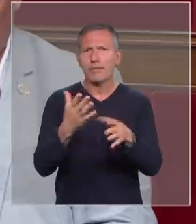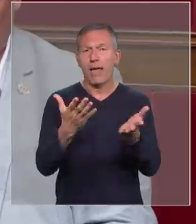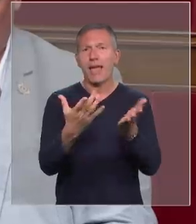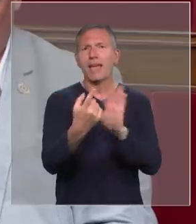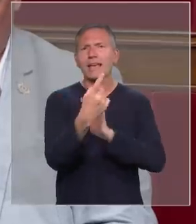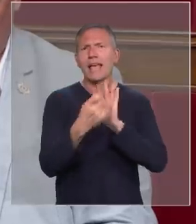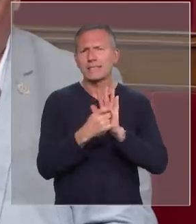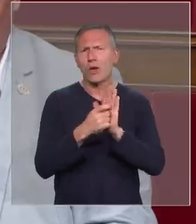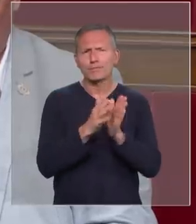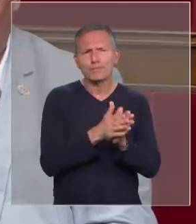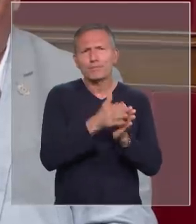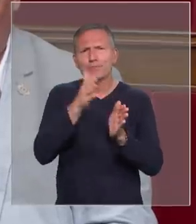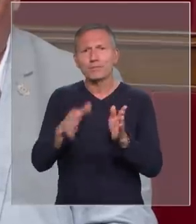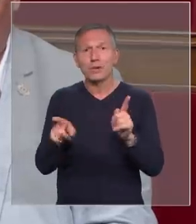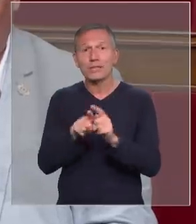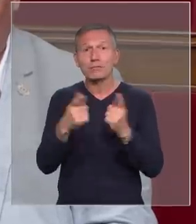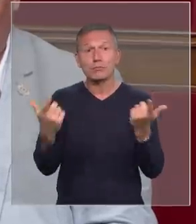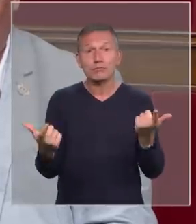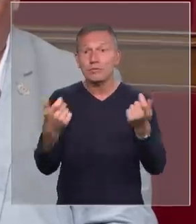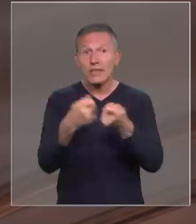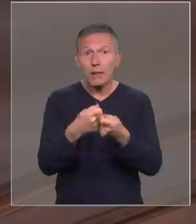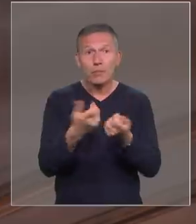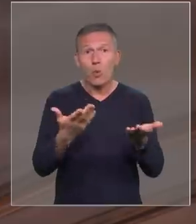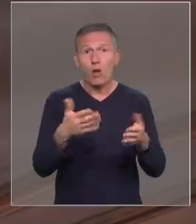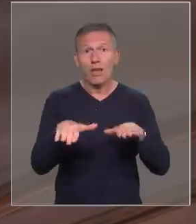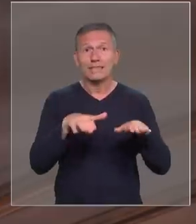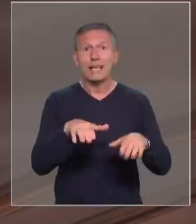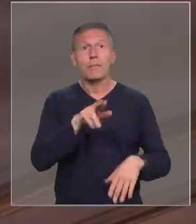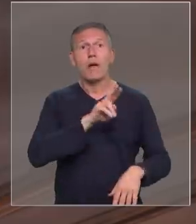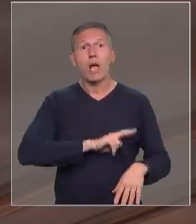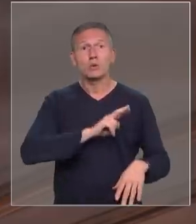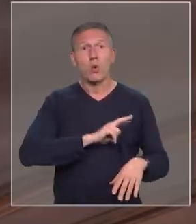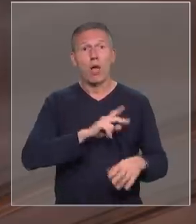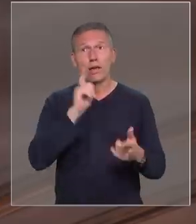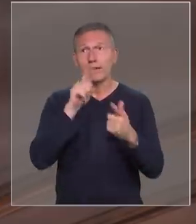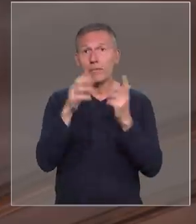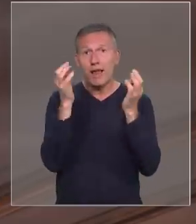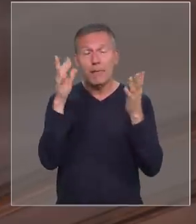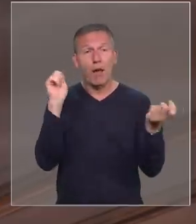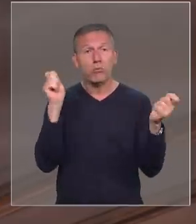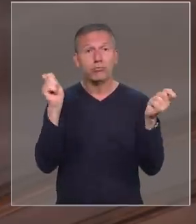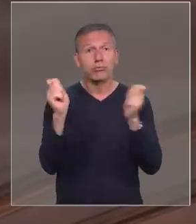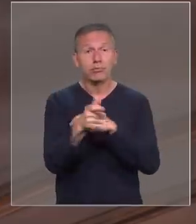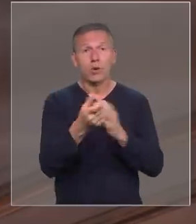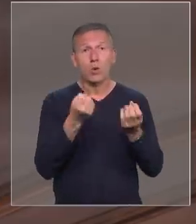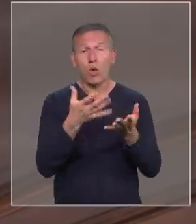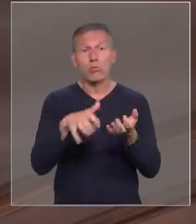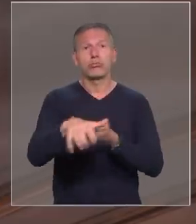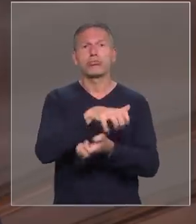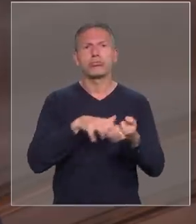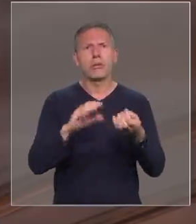pose la question de l'adaptation, y compris de notre système assurantiel au dérèglement climatique et à ce qu'il entraîne en termes de